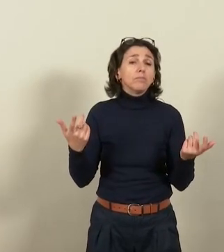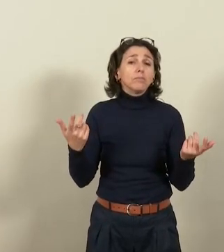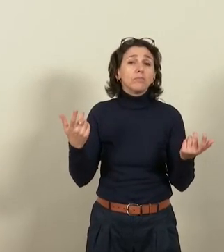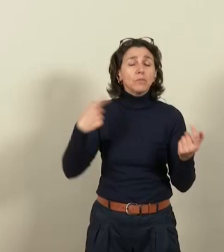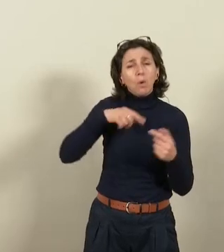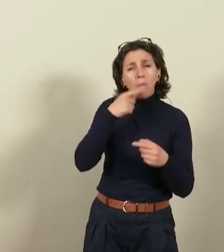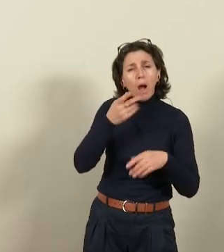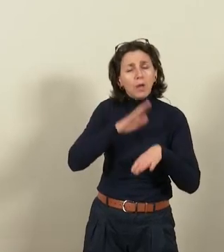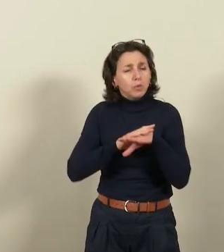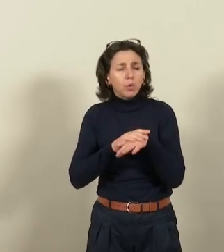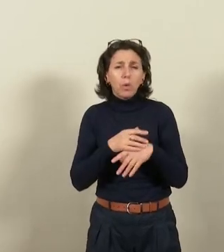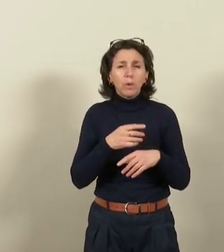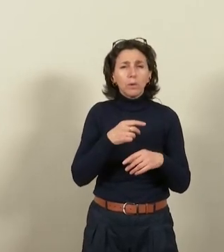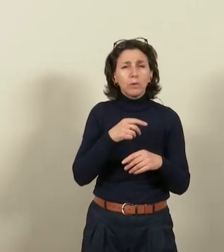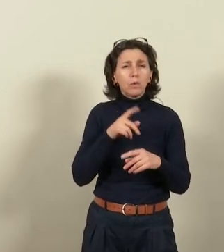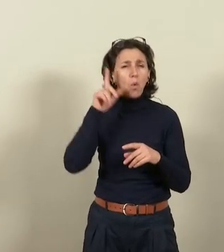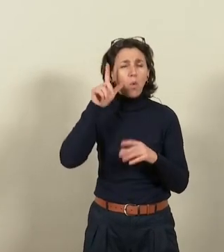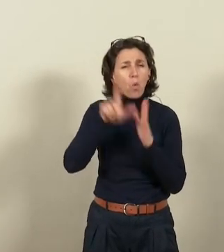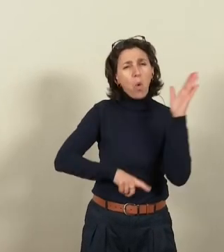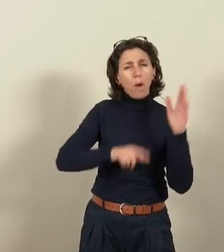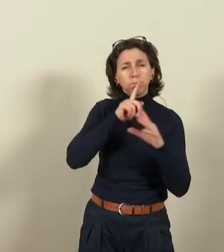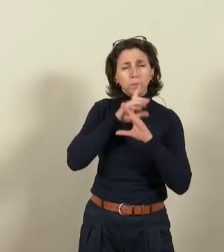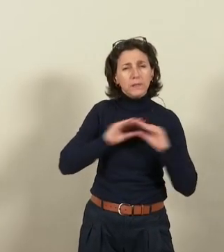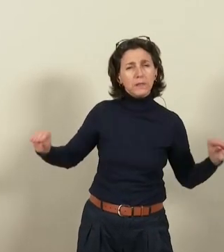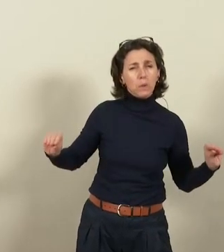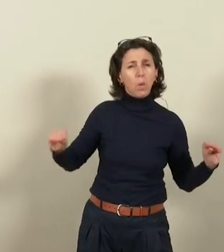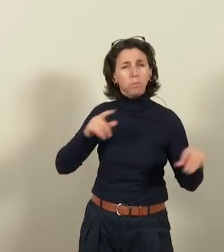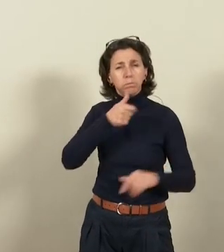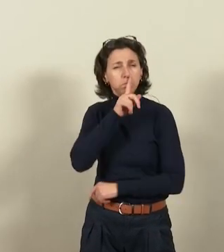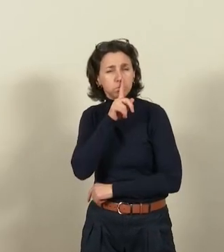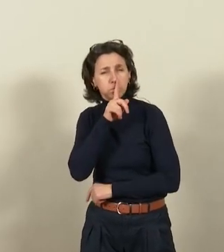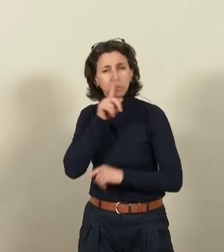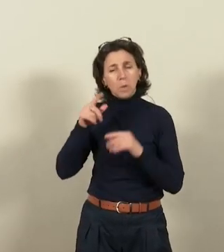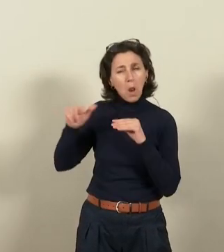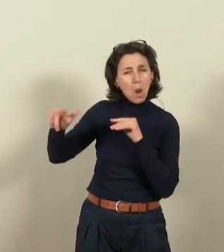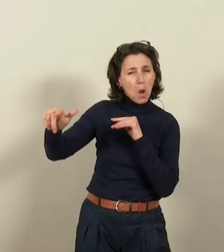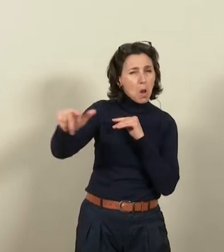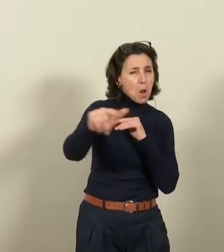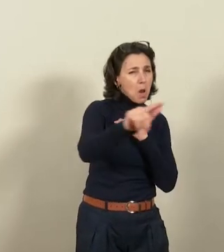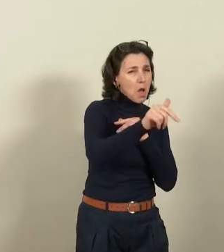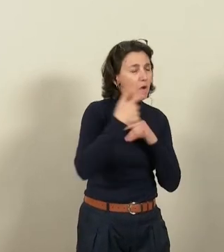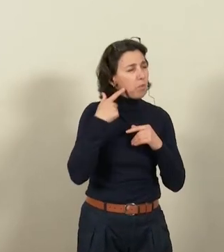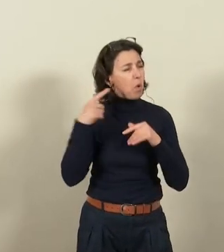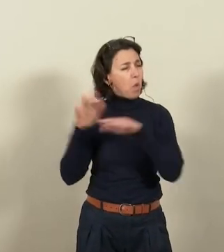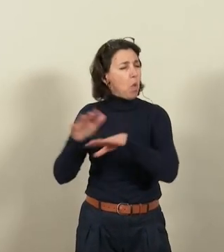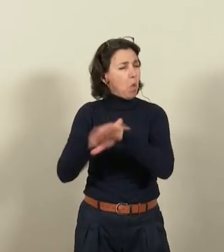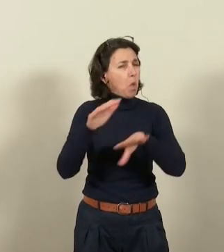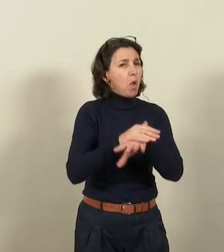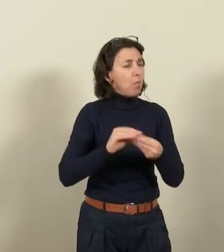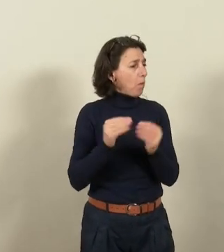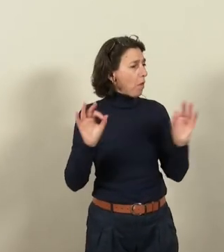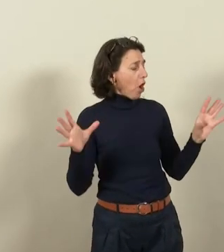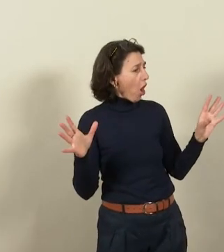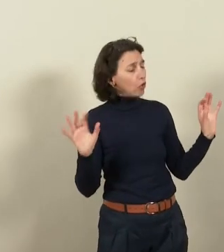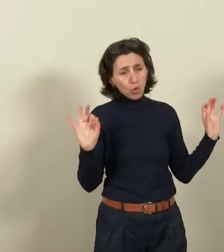l'omerta qui est présente partout d'autres disaient que cela voulait certainement dire qu'il n'y avait pas de problème pas d'omerta comme ça le problème est